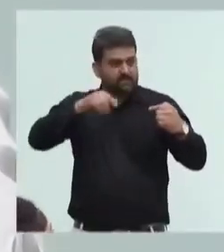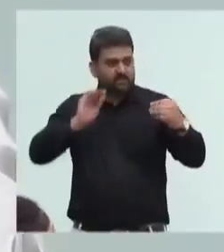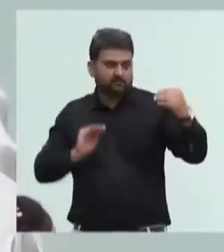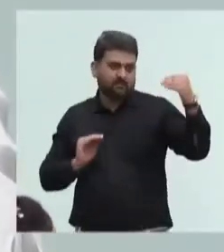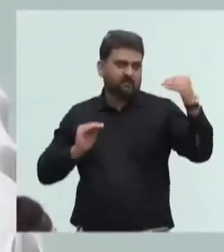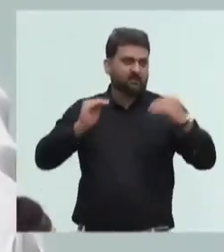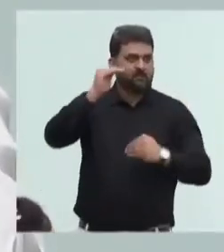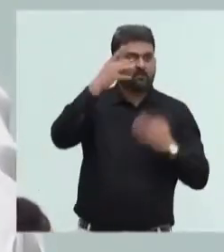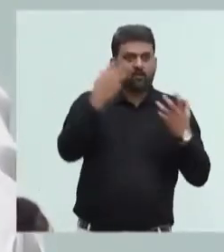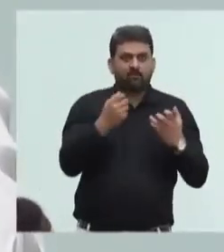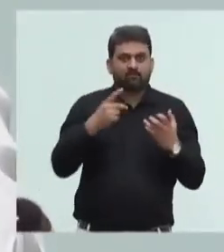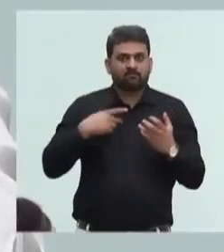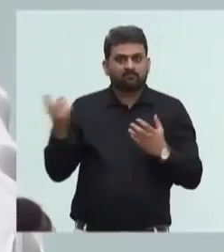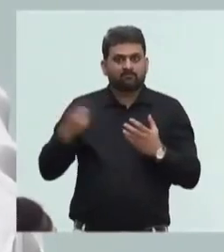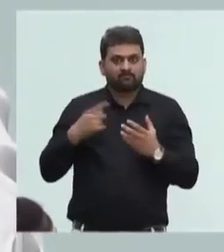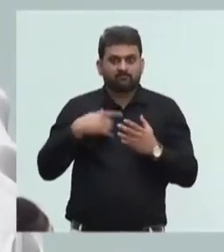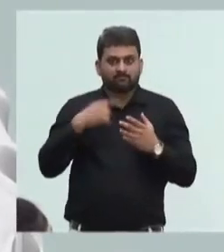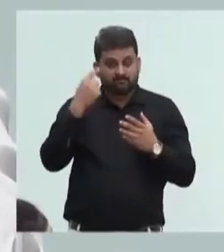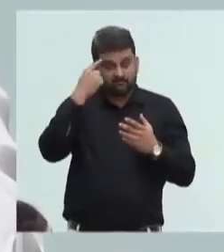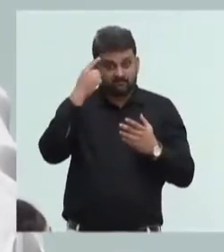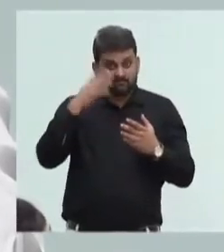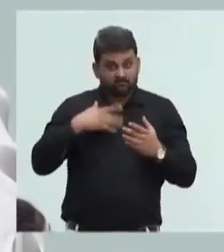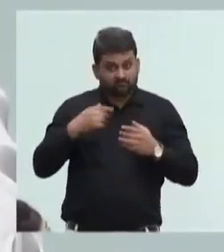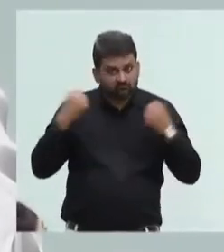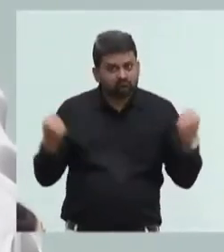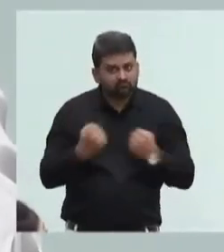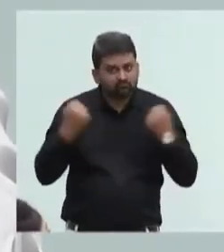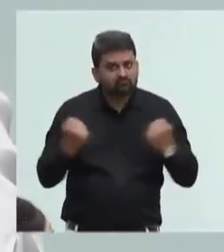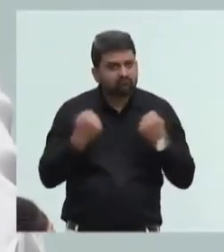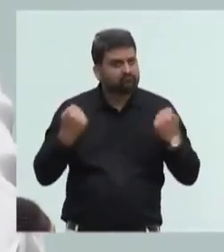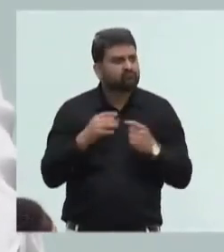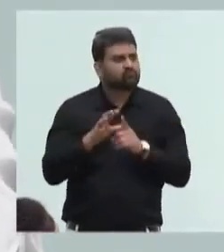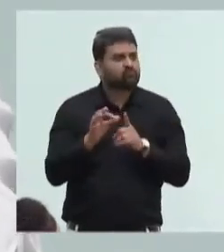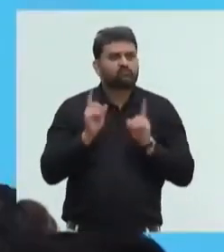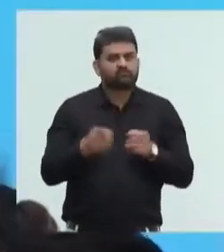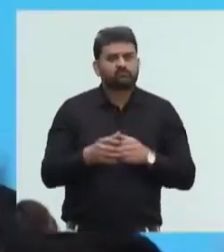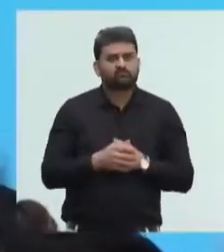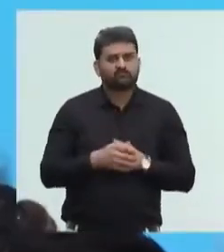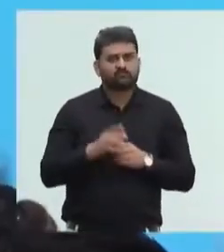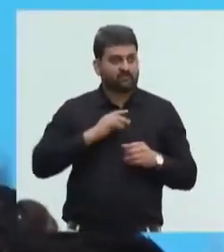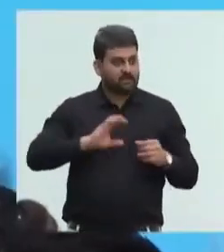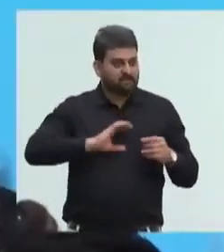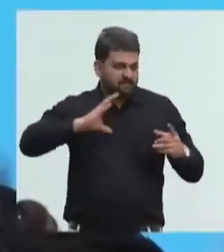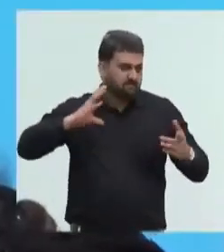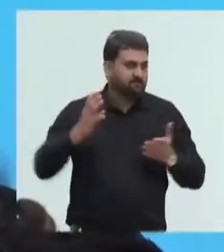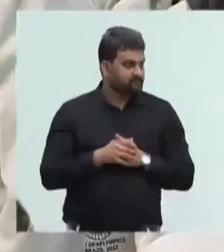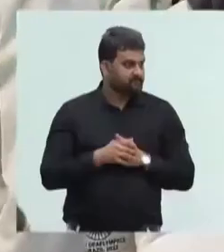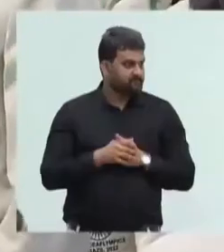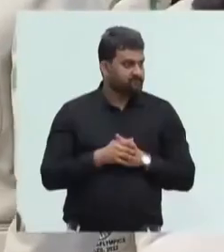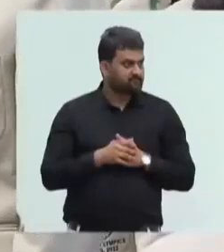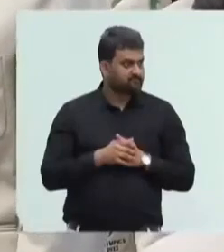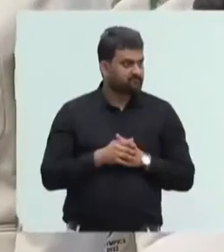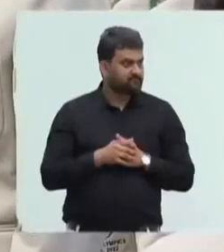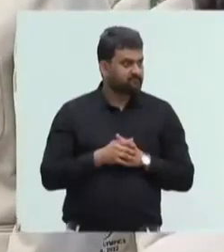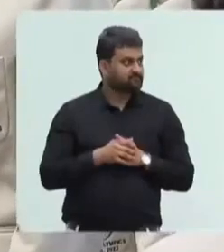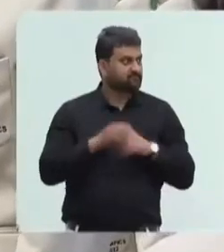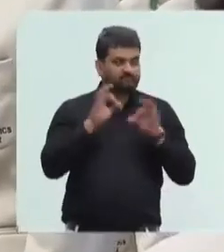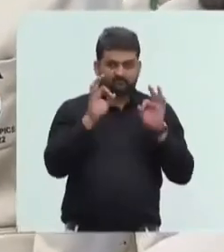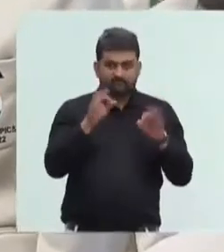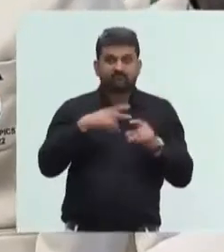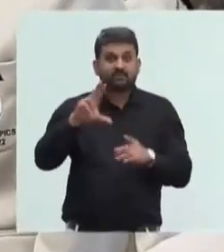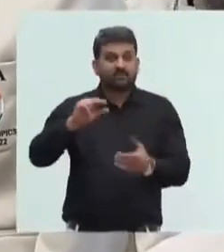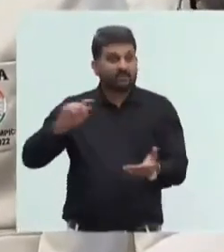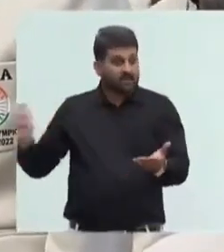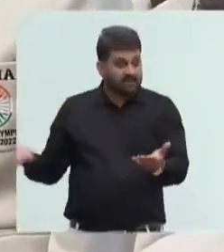चाले हैं हम तो ना नाचोंती हमें होते चलो आठ ही है ना हमें ब्रांच मेडल लाए था देखिए टेनिस